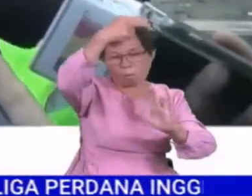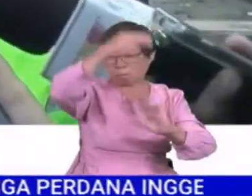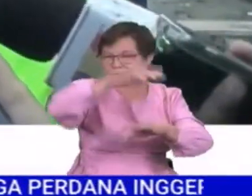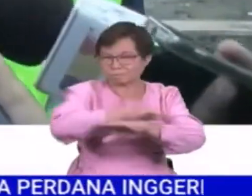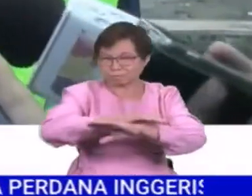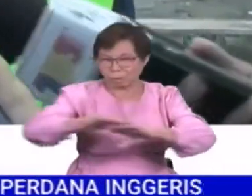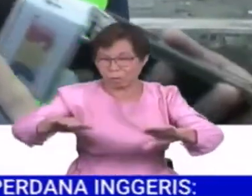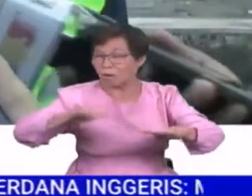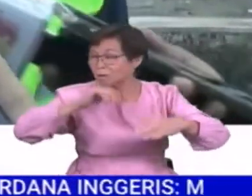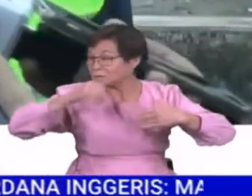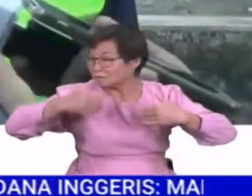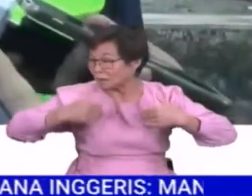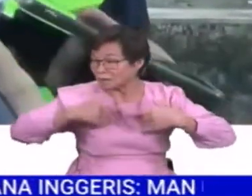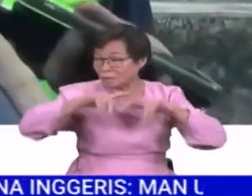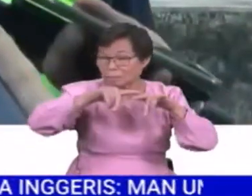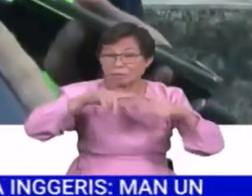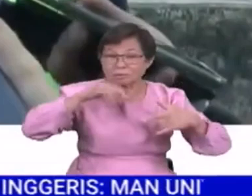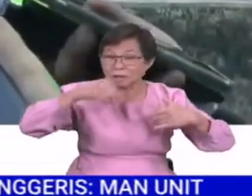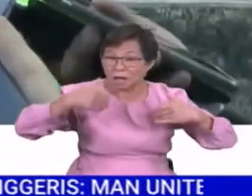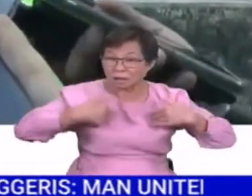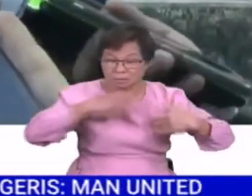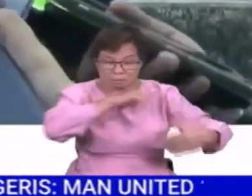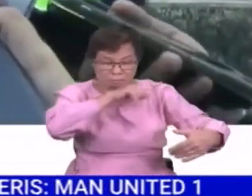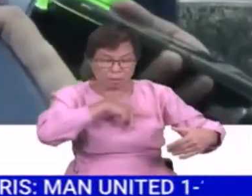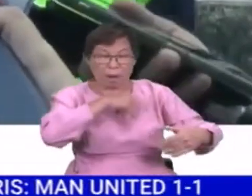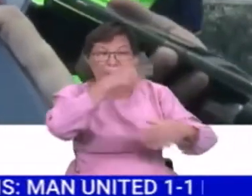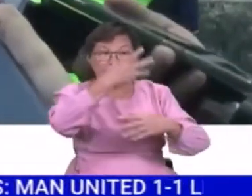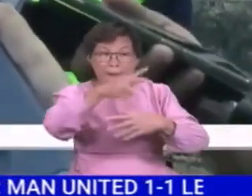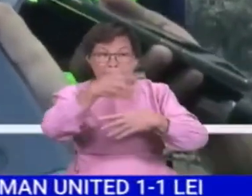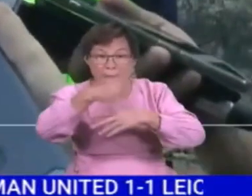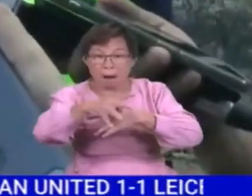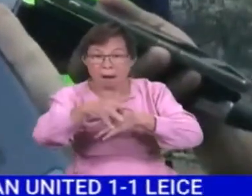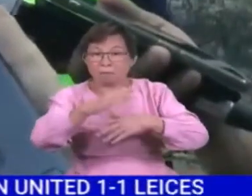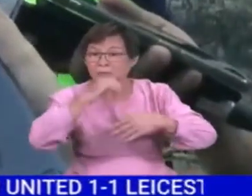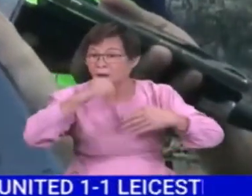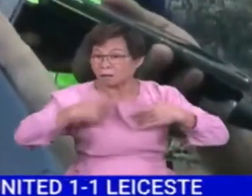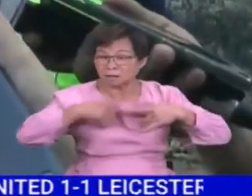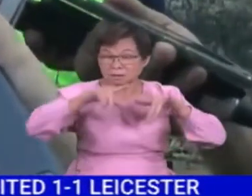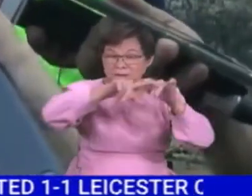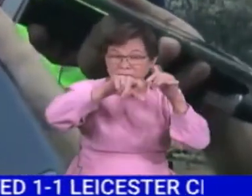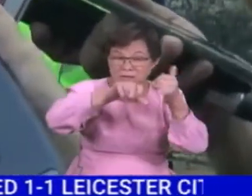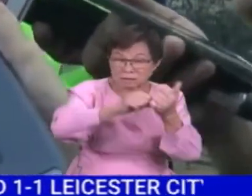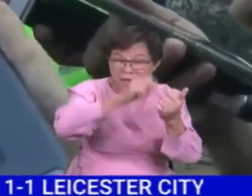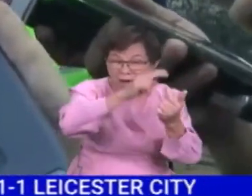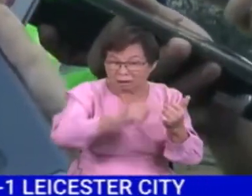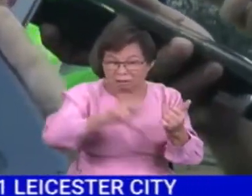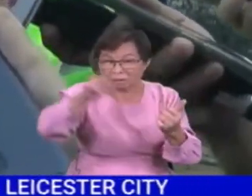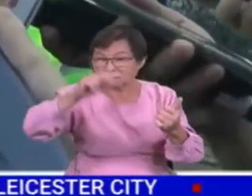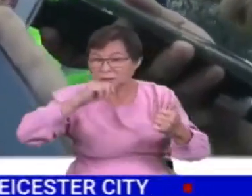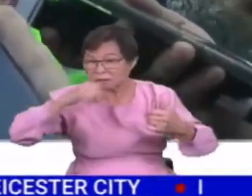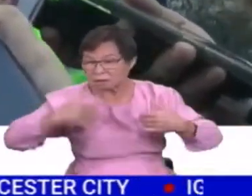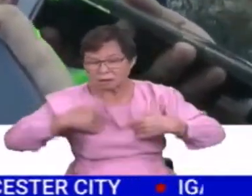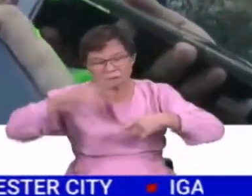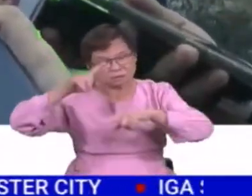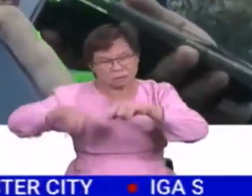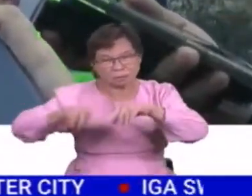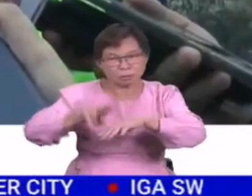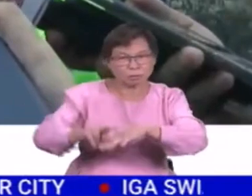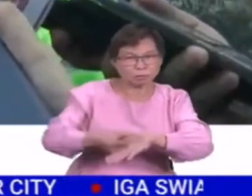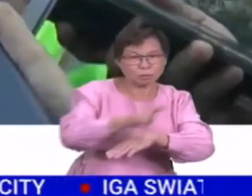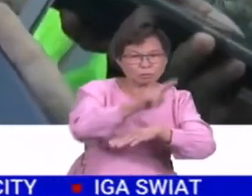hotel yang tidak memiliki patbelas Ani 14 tadi tidak memiliki hal-hal tidak boleh menggunakan